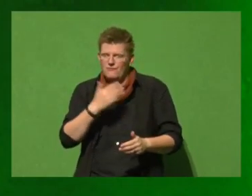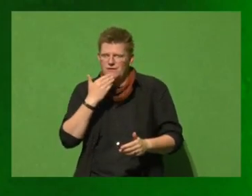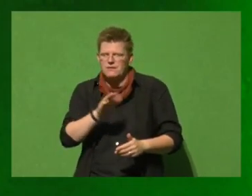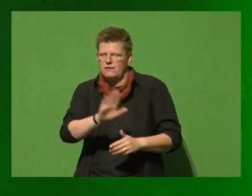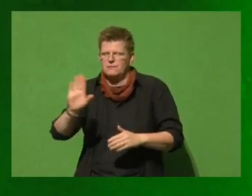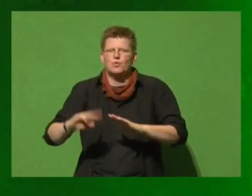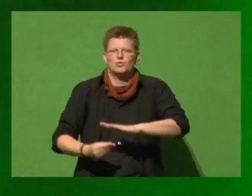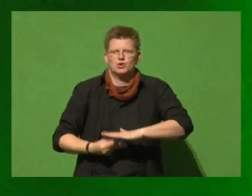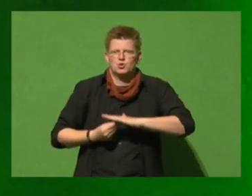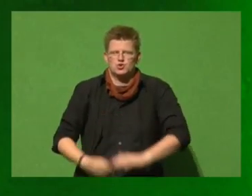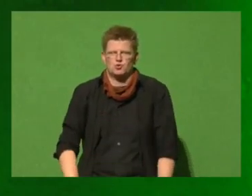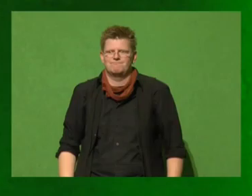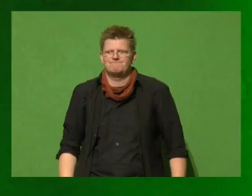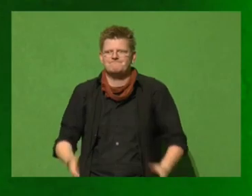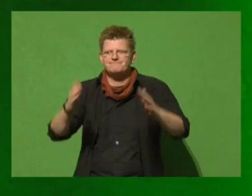Unterstützung.